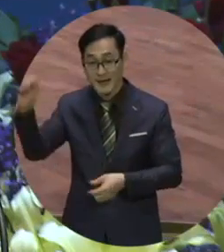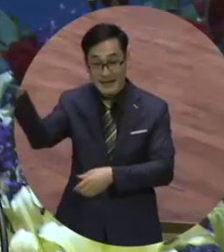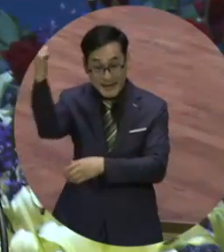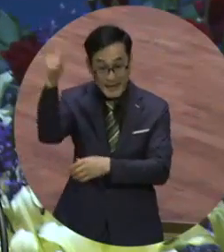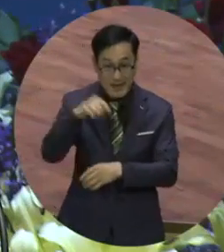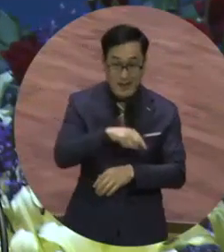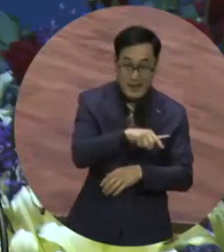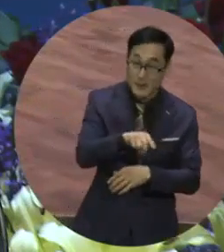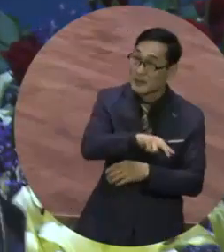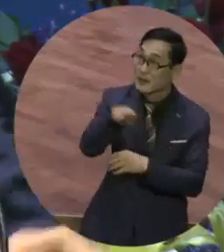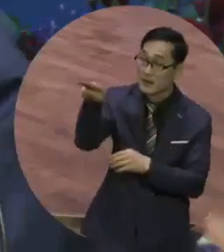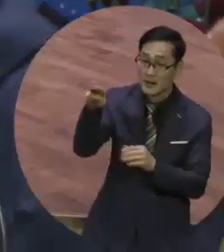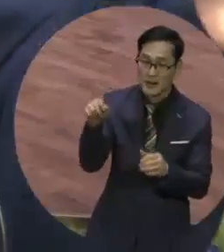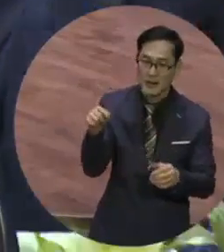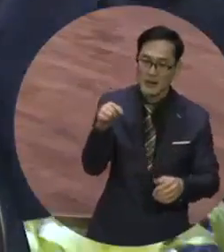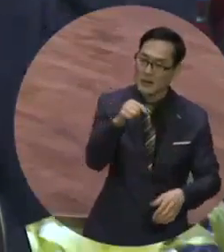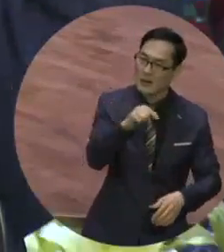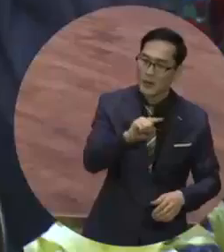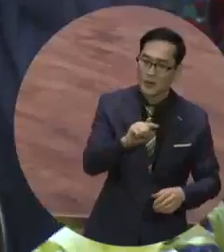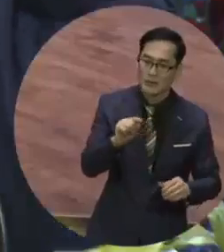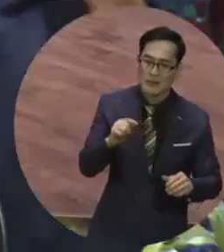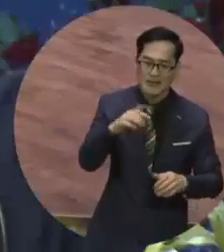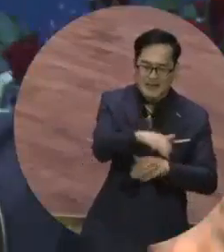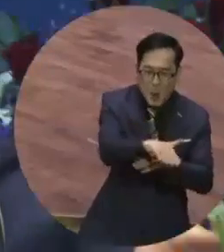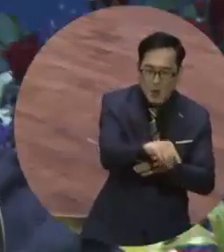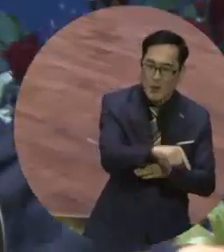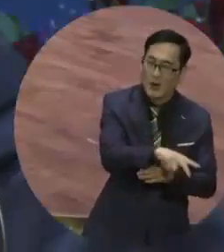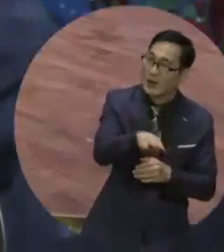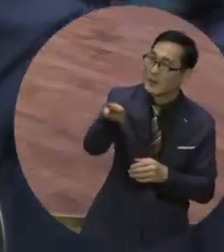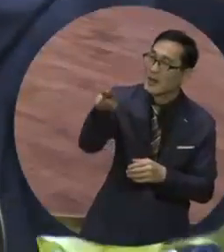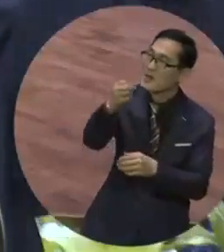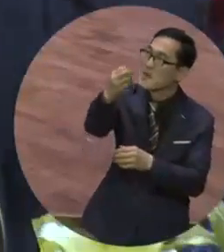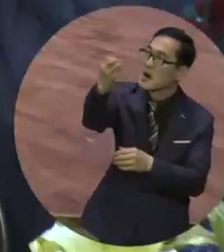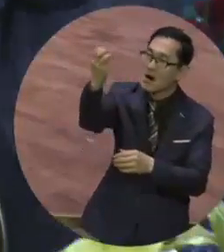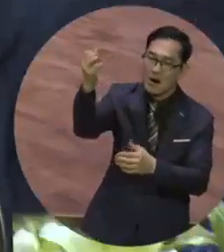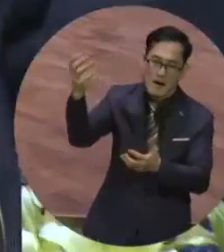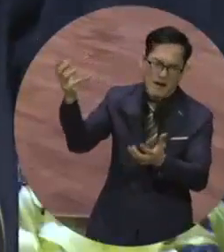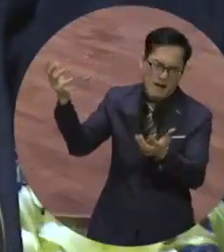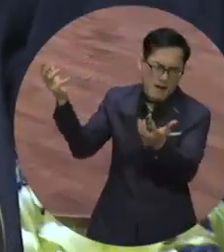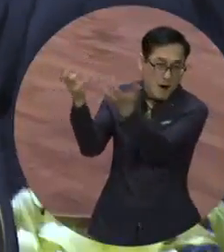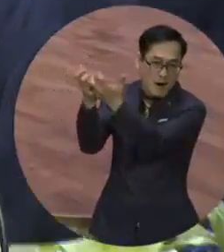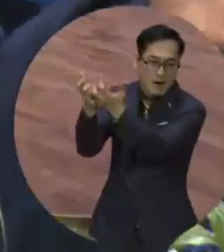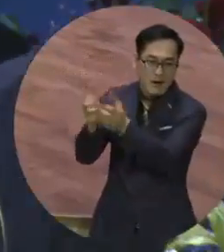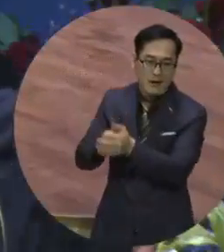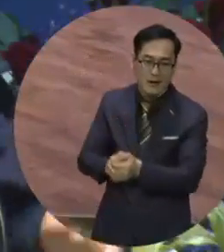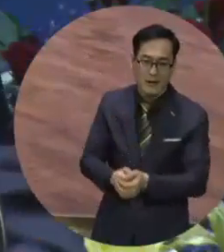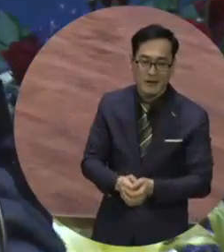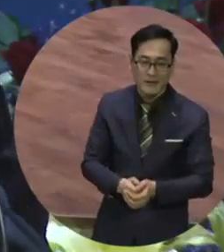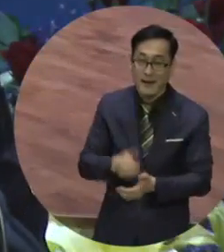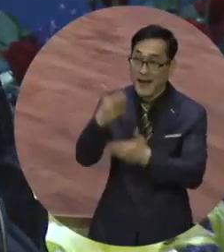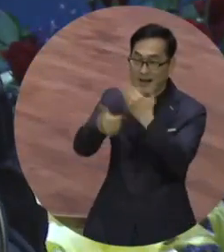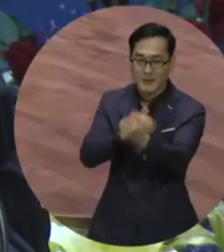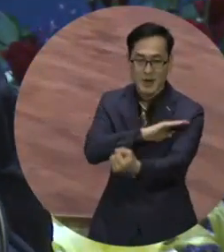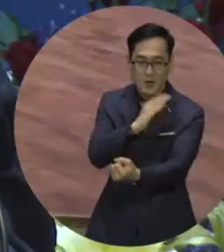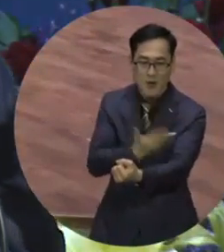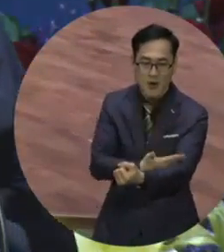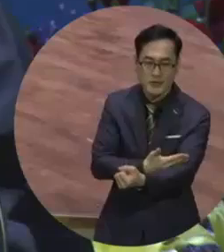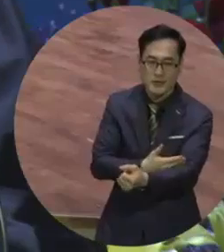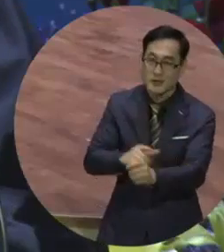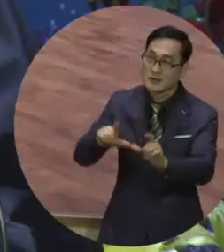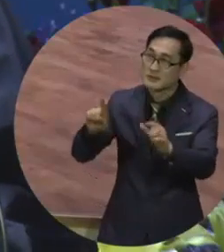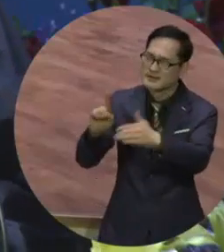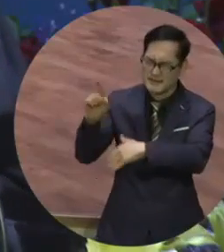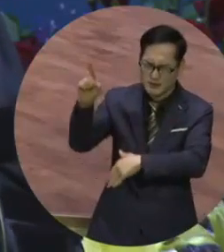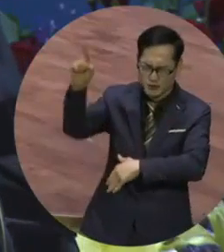별이 하늘의 별. 울려 퍼지는 내 생각. 하나님의 권능이 우주에 꽉 차 있는데